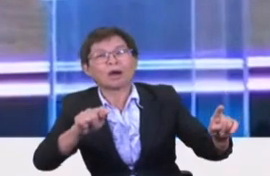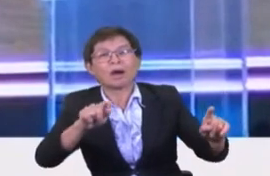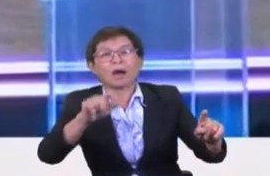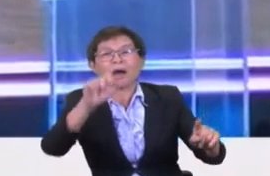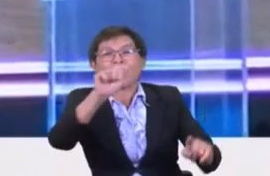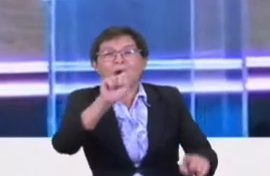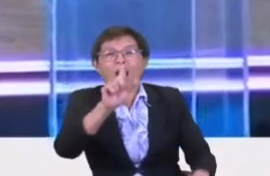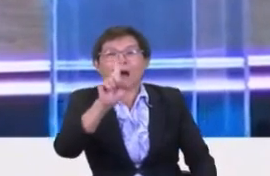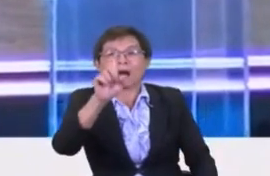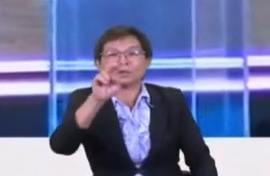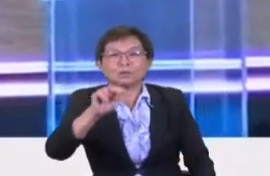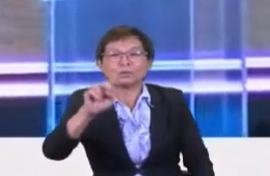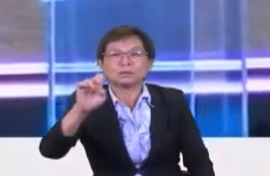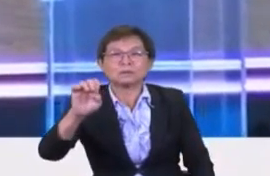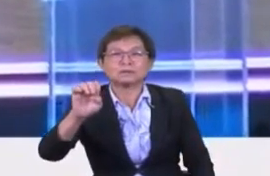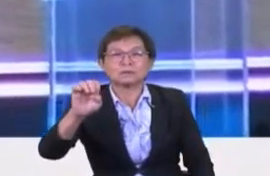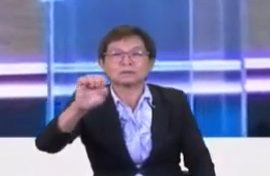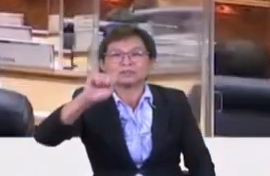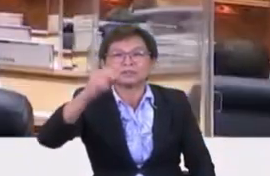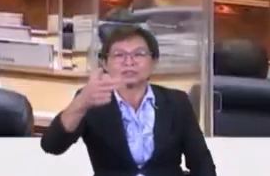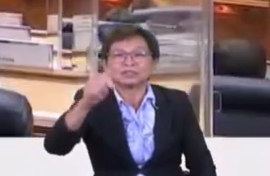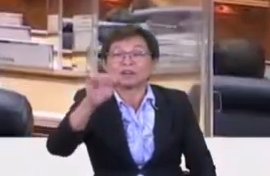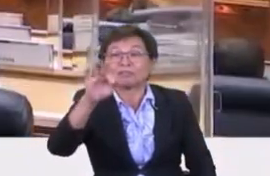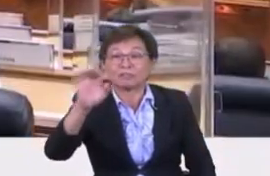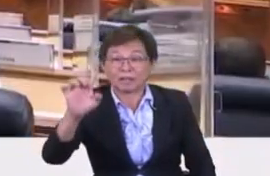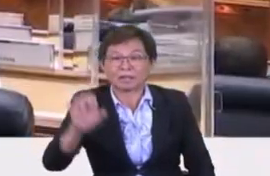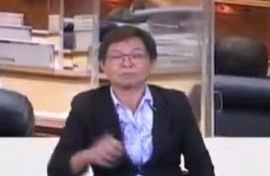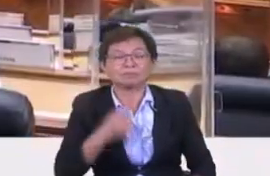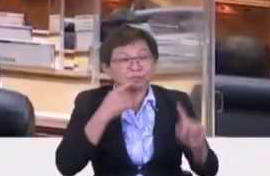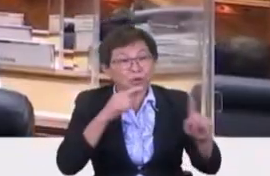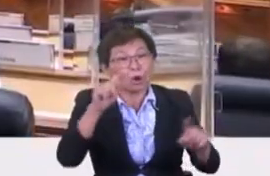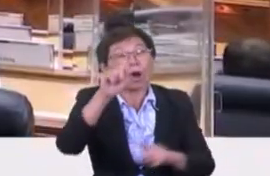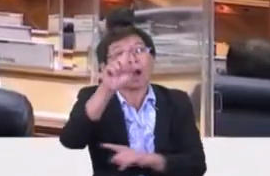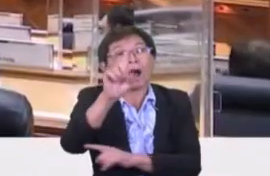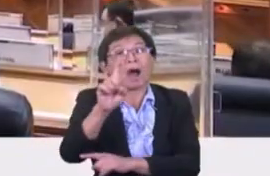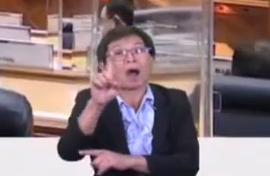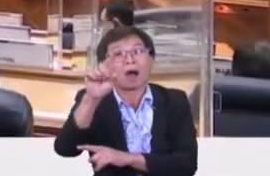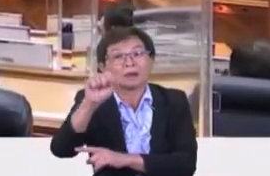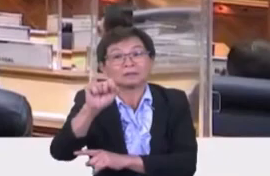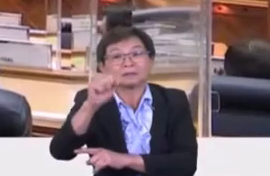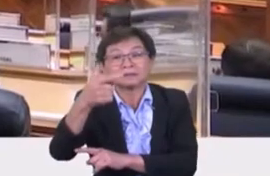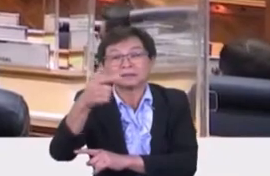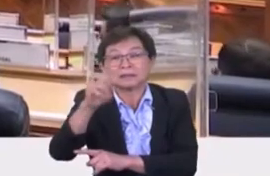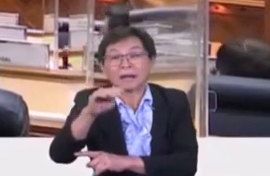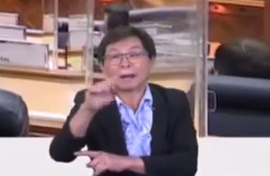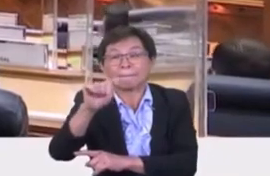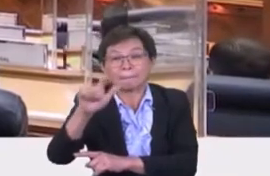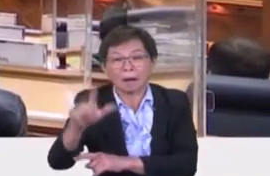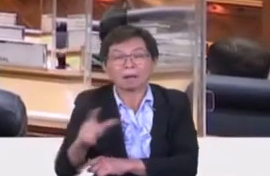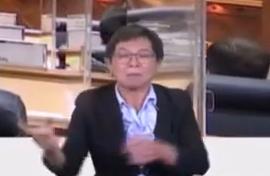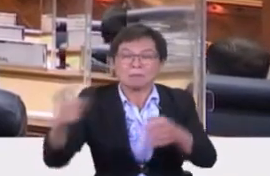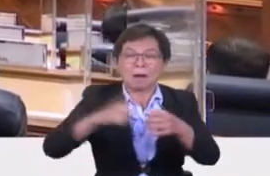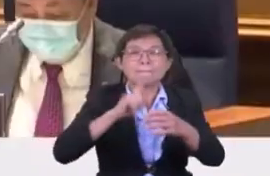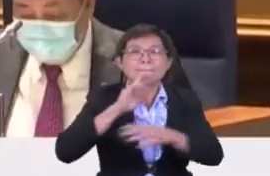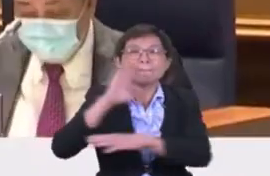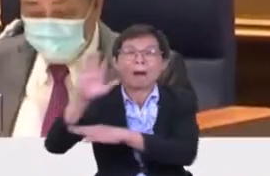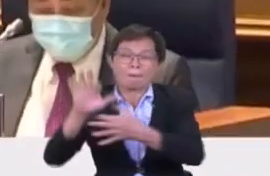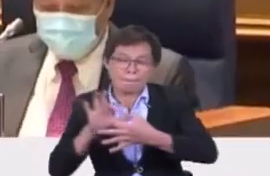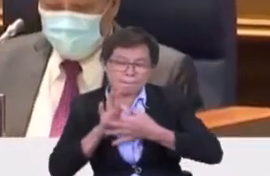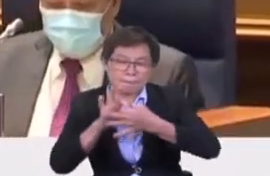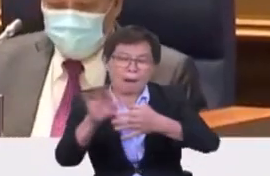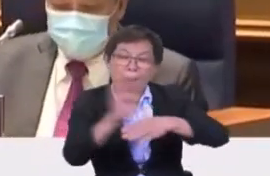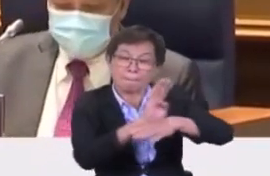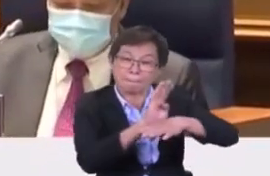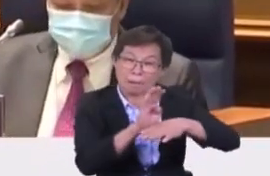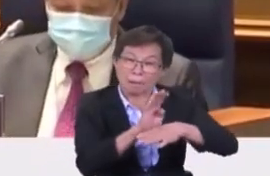senalang Dato Sri Panglima Muhammad Syafi'i abdal terdahulu menjawab soalan Aduh segama Datau Muhammadin tetapi mengenai perjanjian kolaborasi